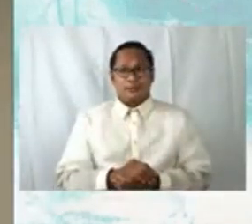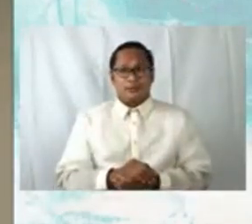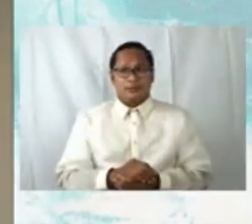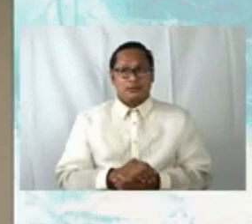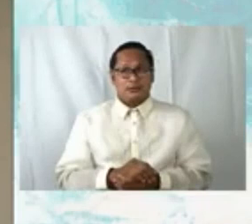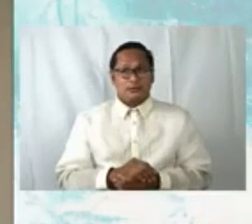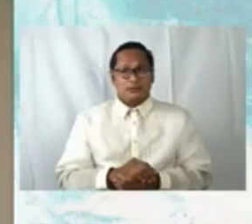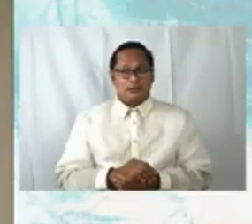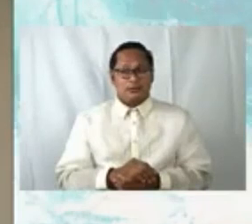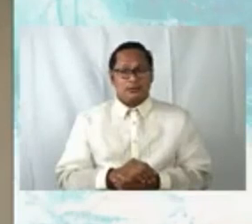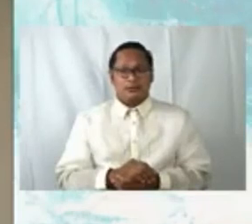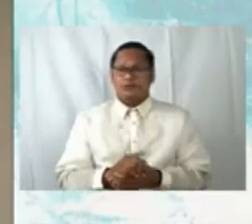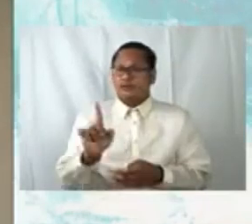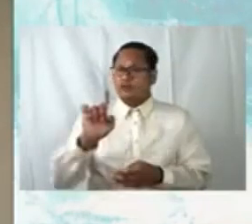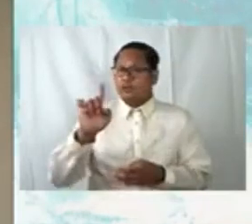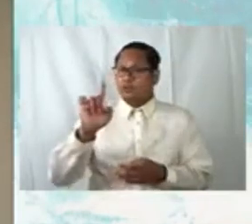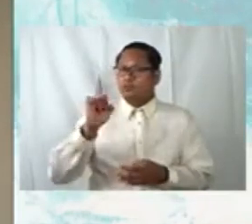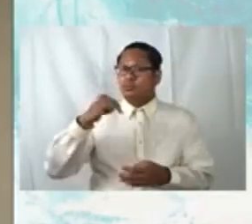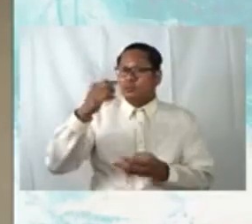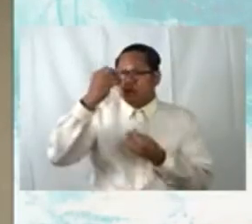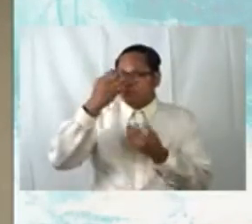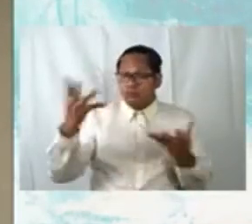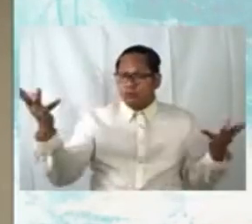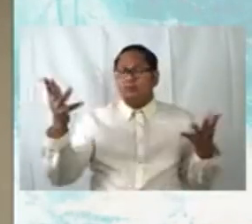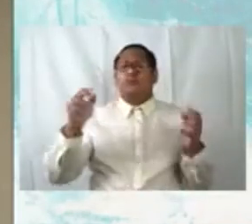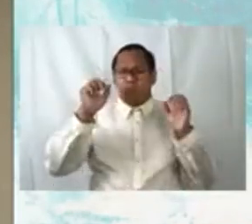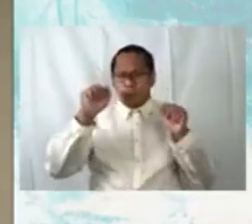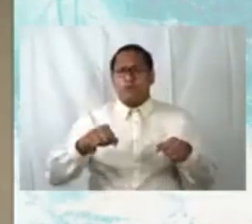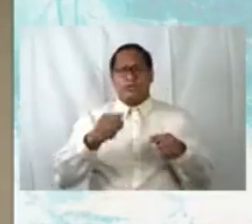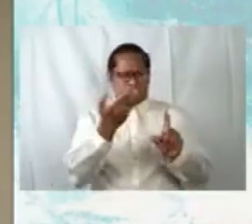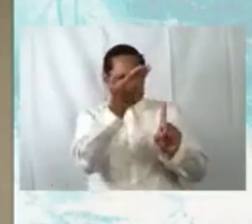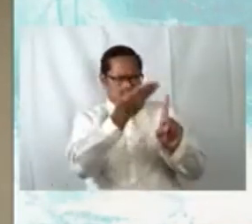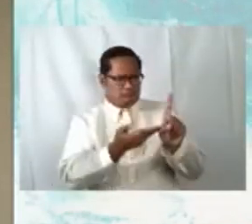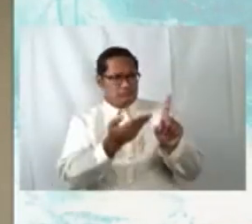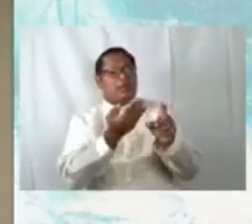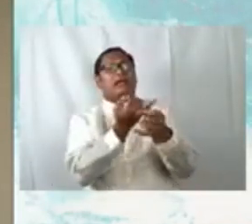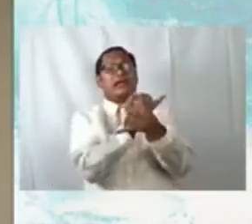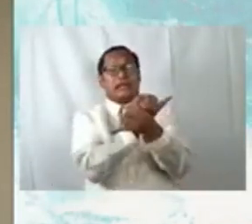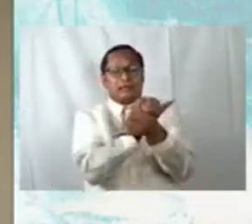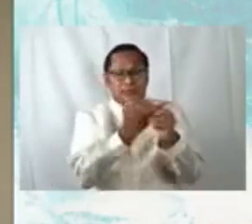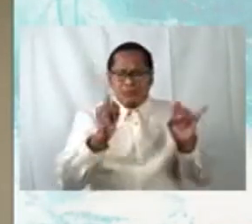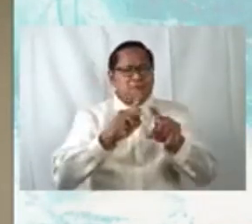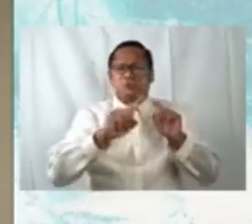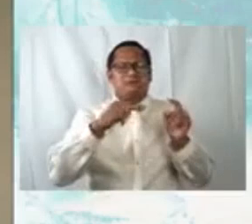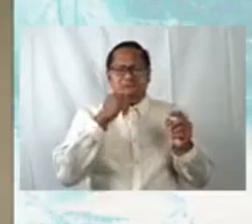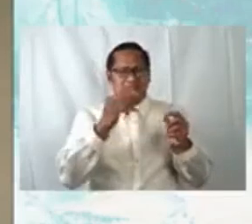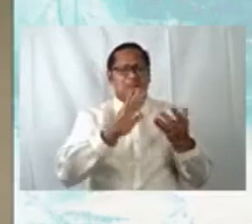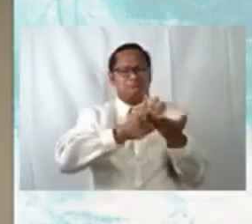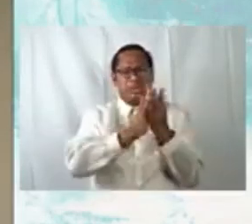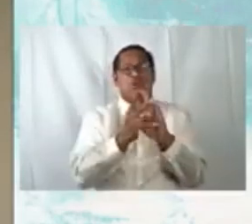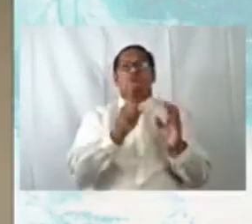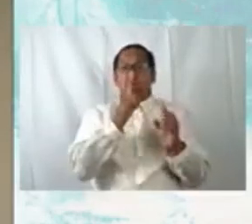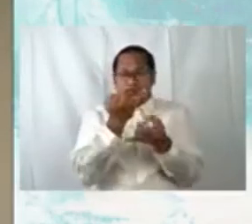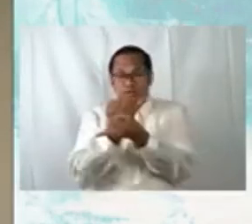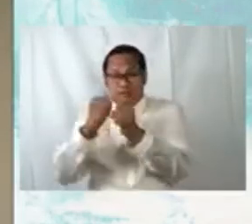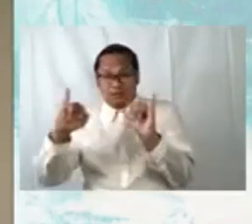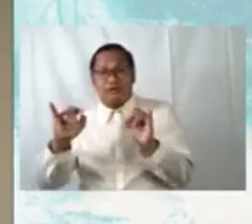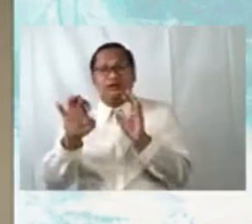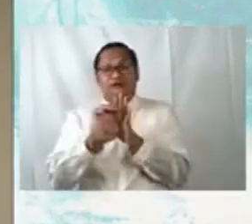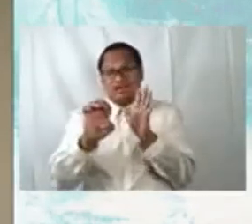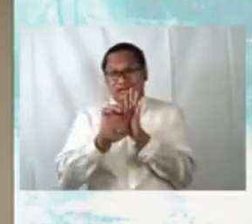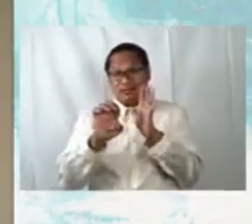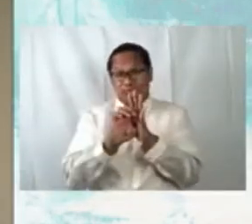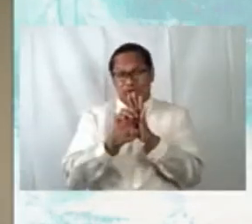Kaya, ang sinasabi natin dito, pwedeng malaya ka pero hindi ka nagsasarili. Kunwari, under tayo sa isang colonial